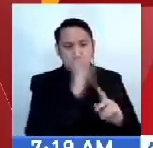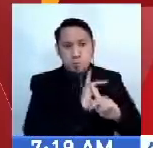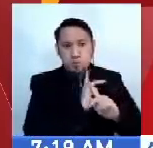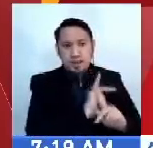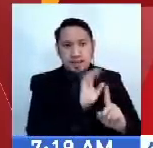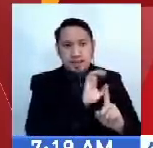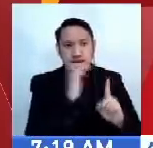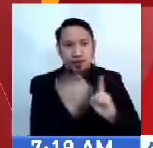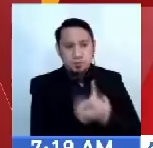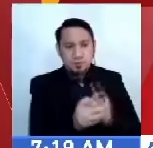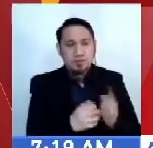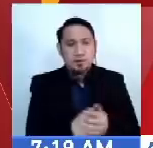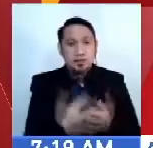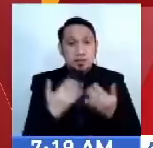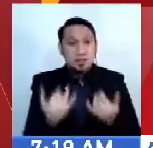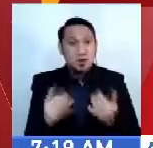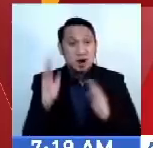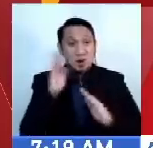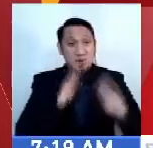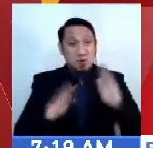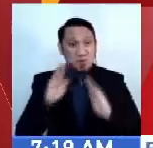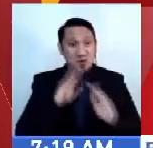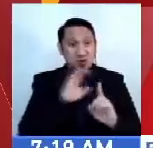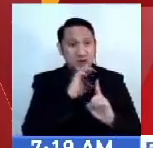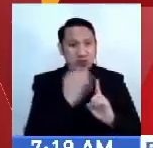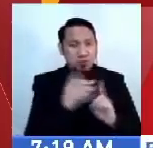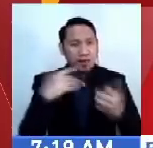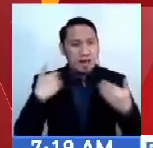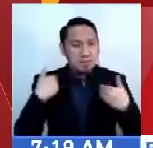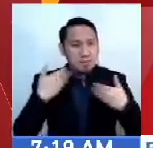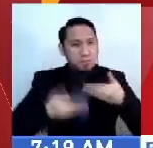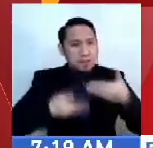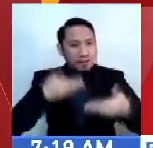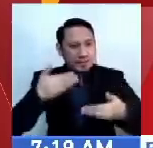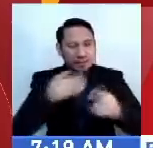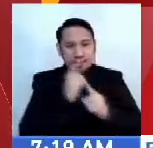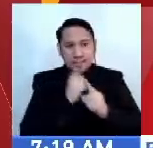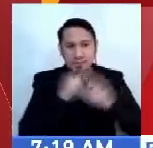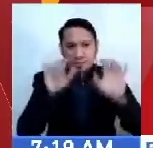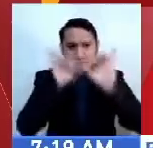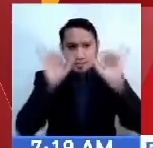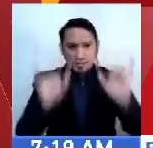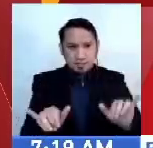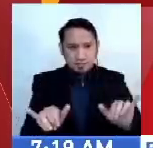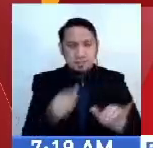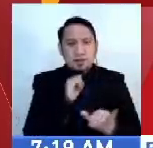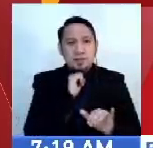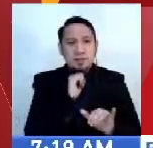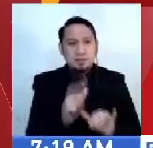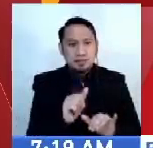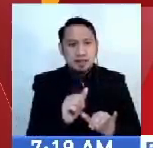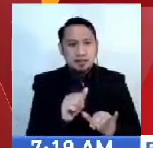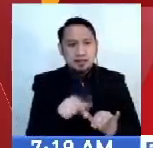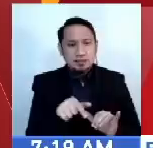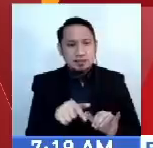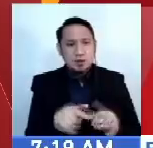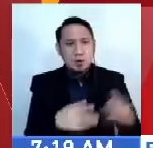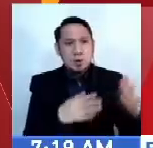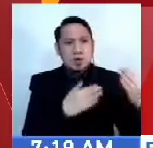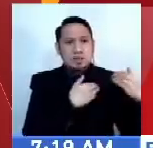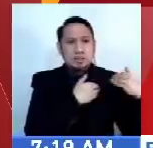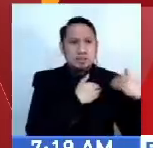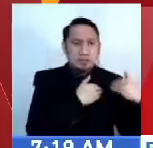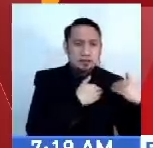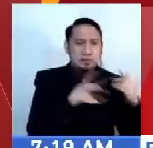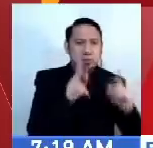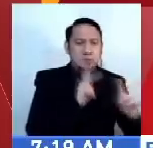ang approach natin ay systemic, sistema. Hindi natin dapat nilalagay sa balikat ng mga